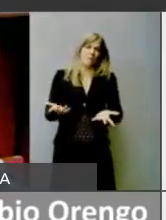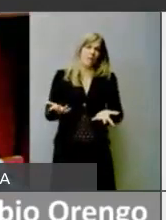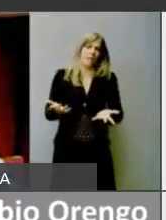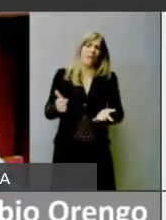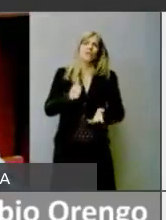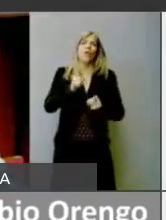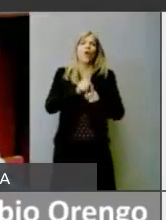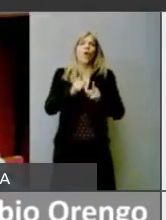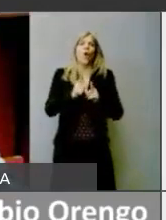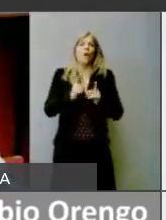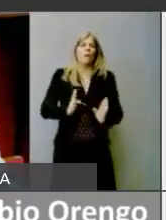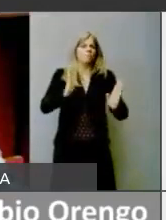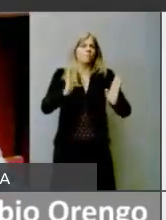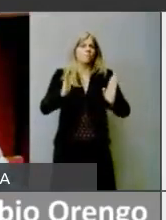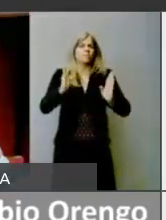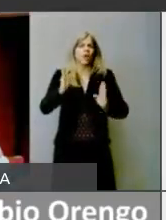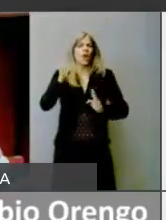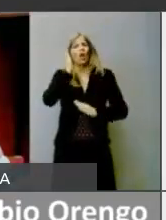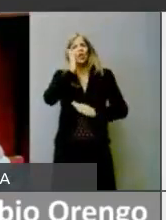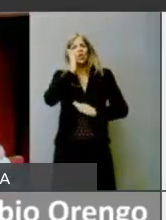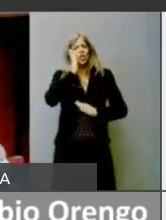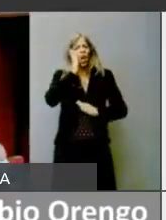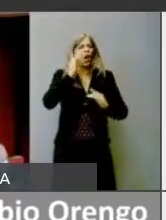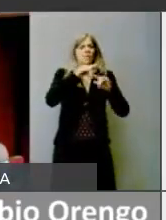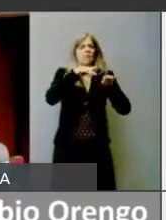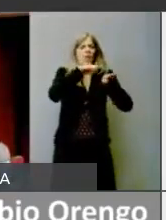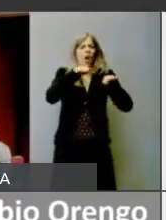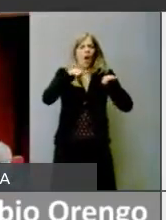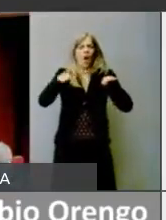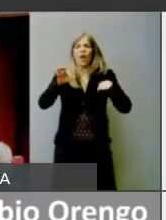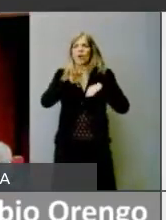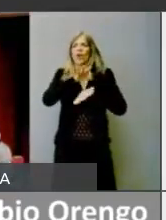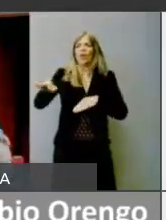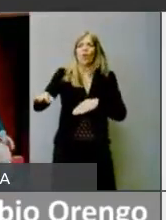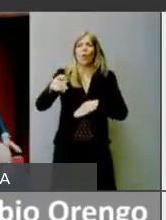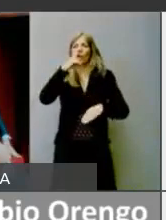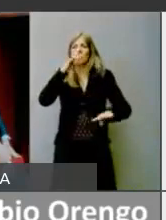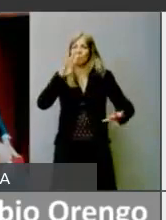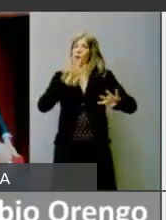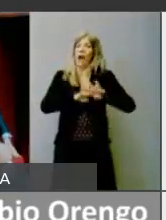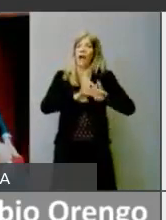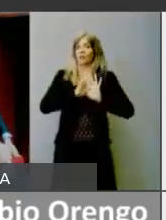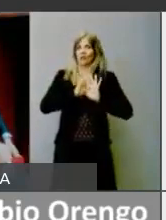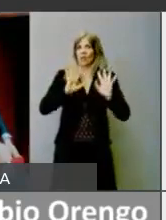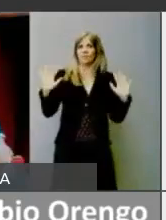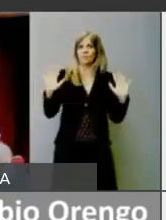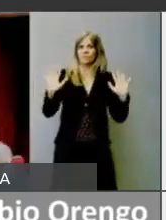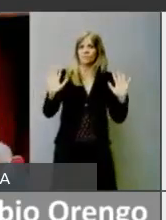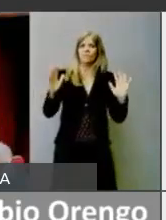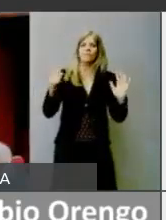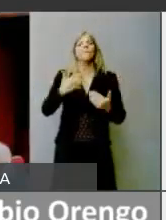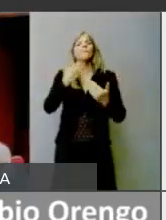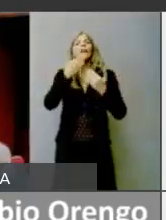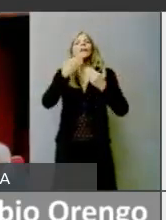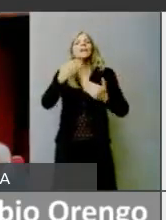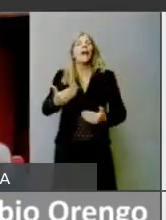dormitorio per alcuni e un carcere per altri. Quindi ringrazio il consigliere Mascia per aver presentato questa